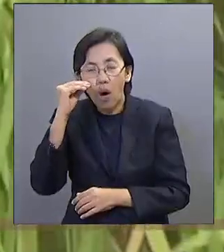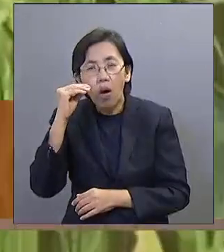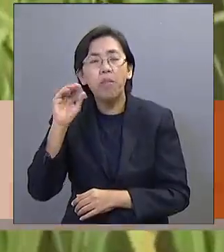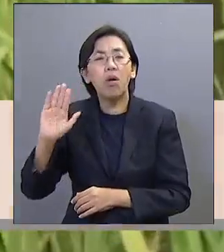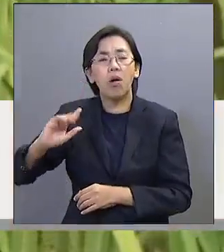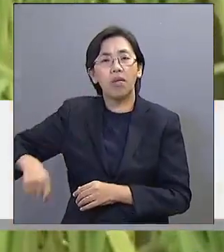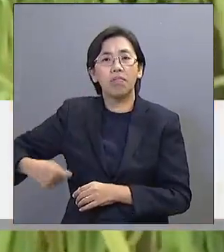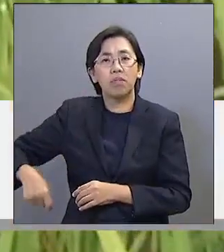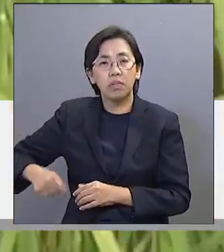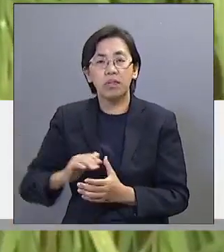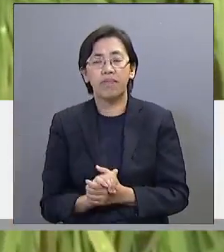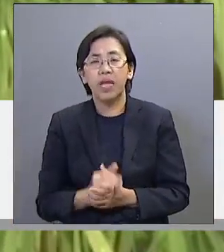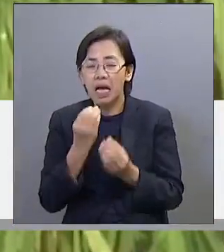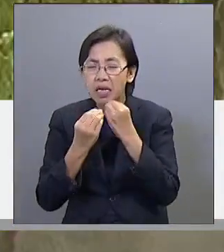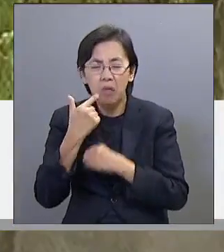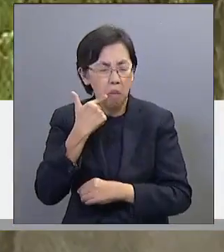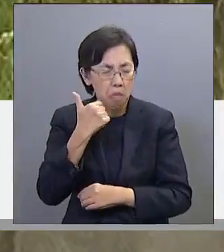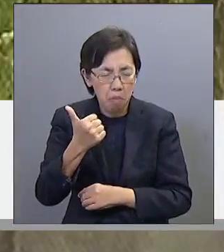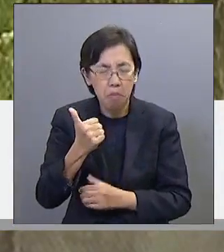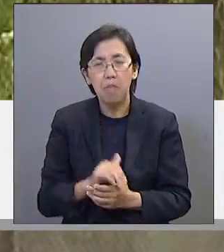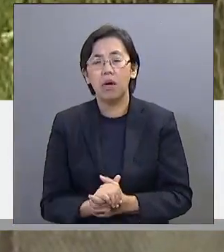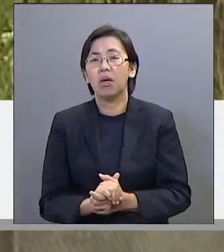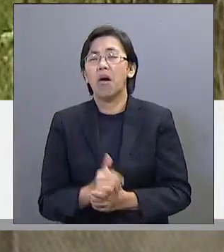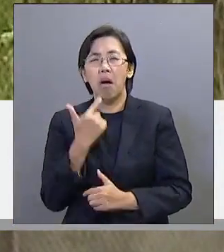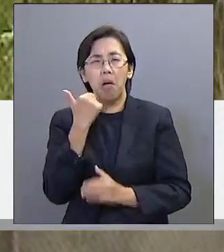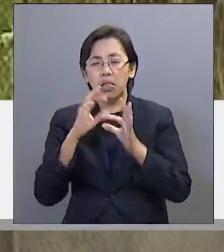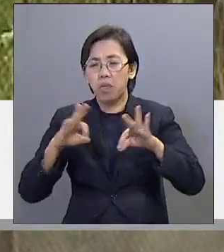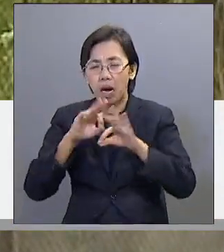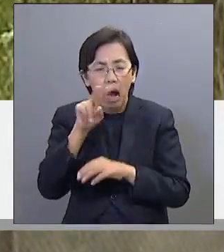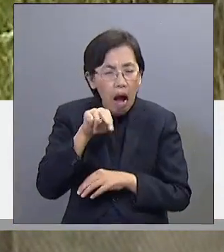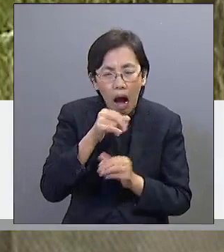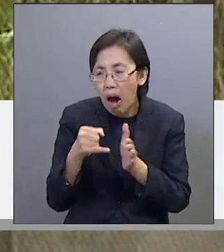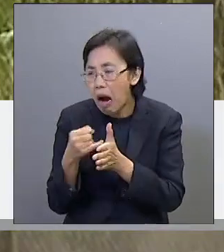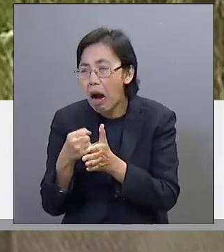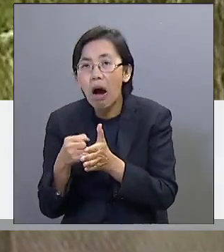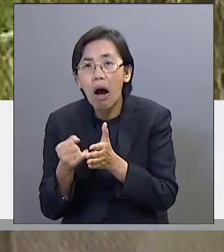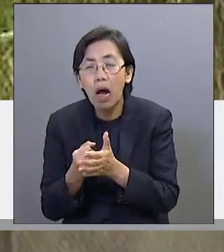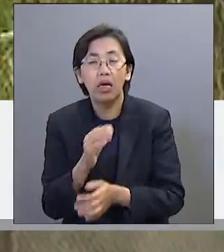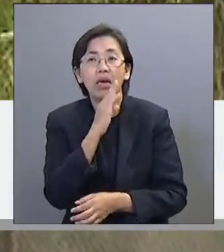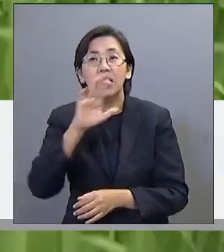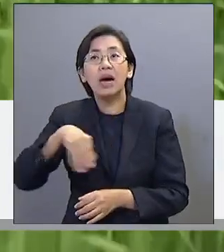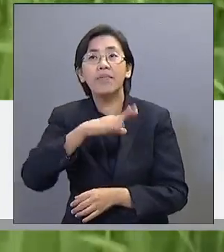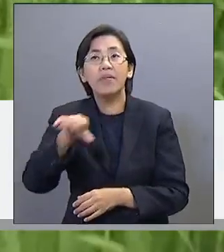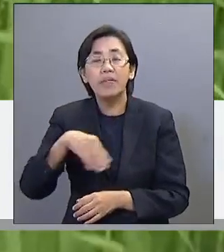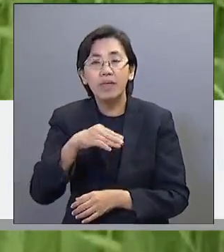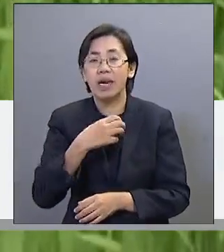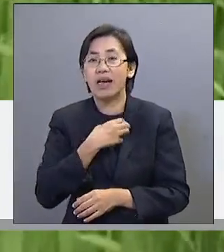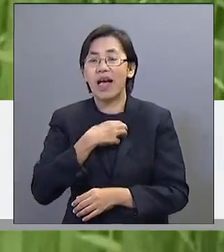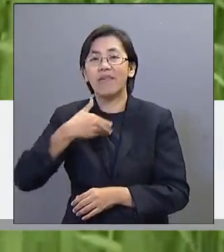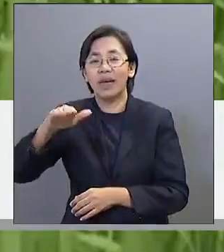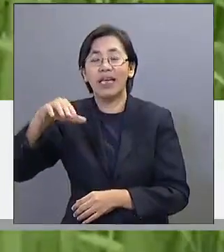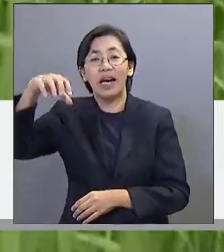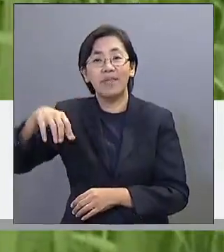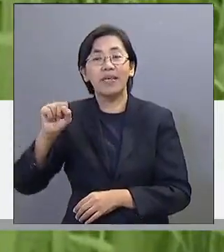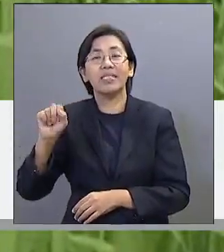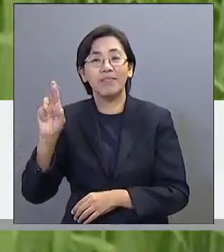กัมพูชานะคะกินอร่อยมากที่สำคัญหากินได้ง่ายค่ะแบบถ้าคุณผู้ชมจะไปเสียมเรียบ